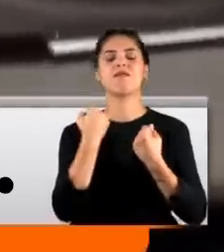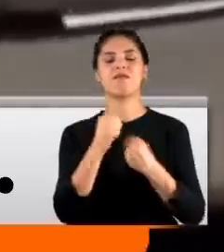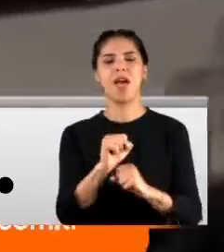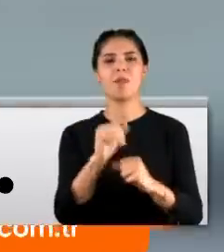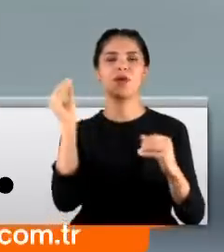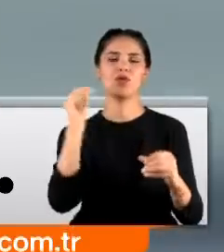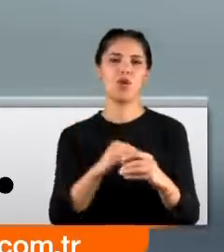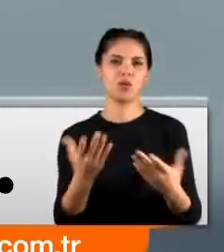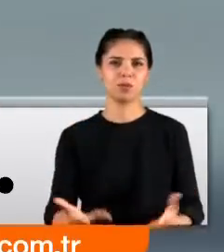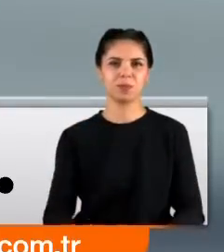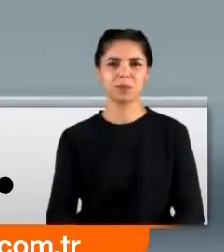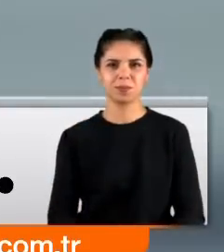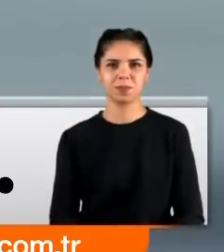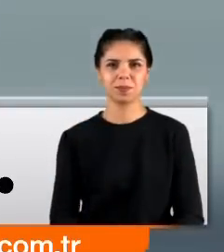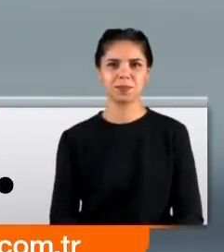yaşanmadan sona erdi.